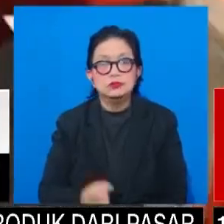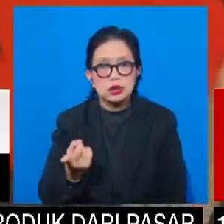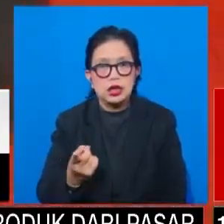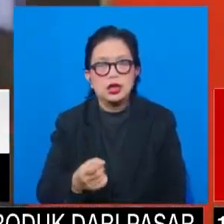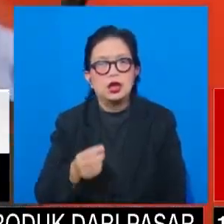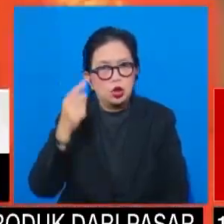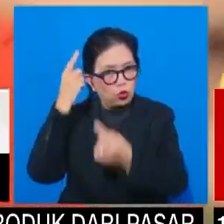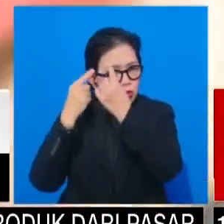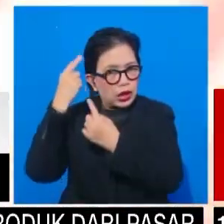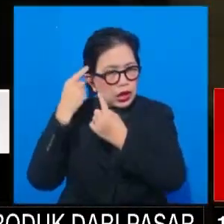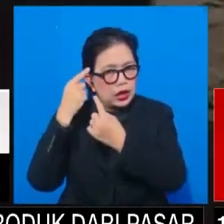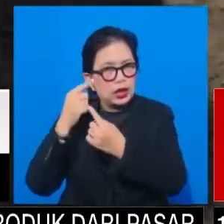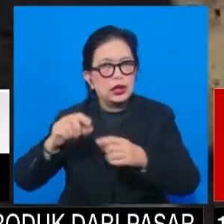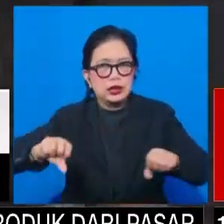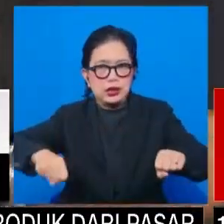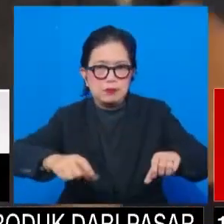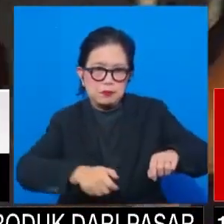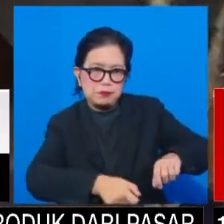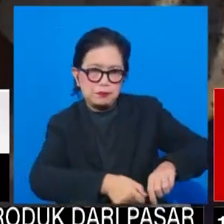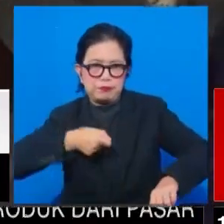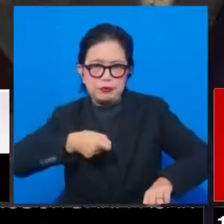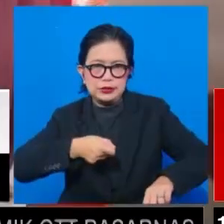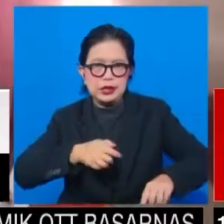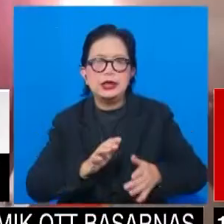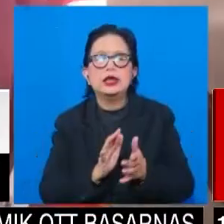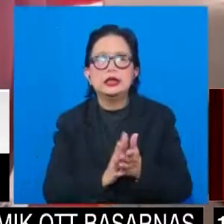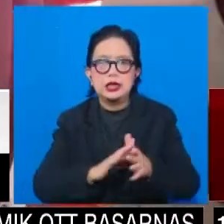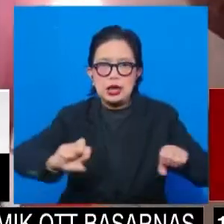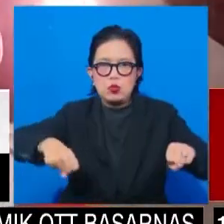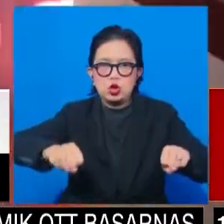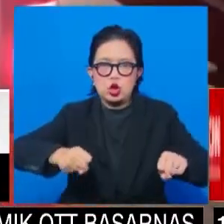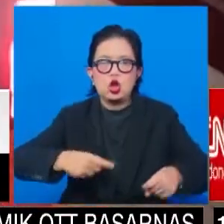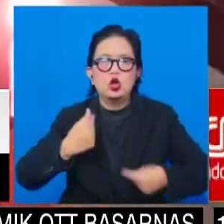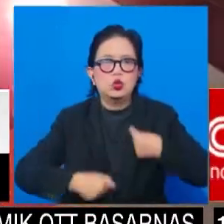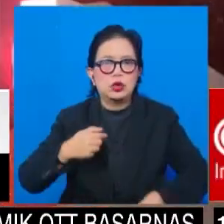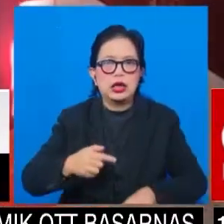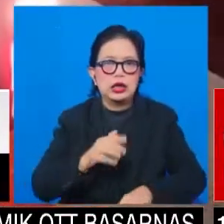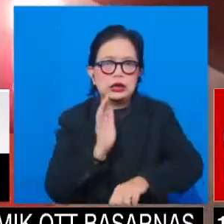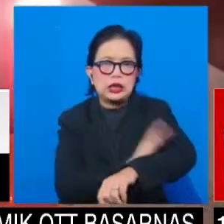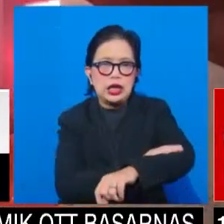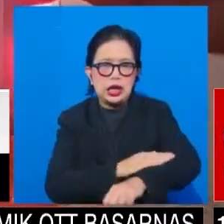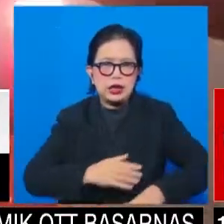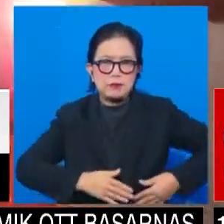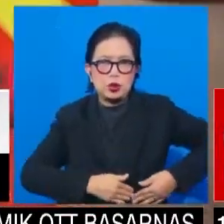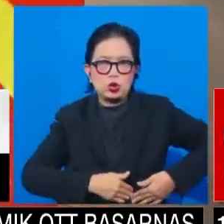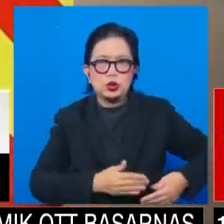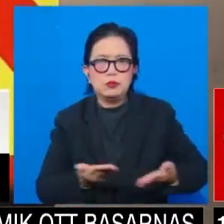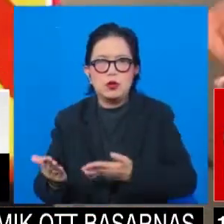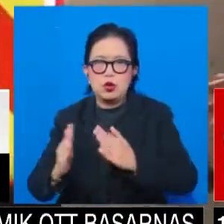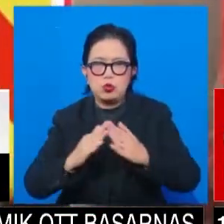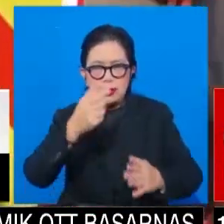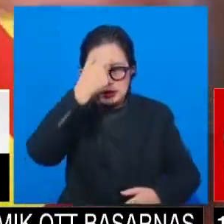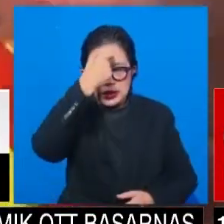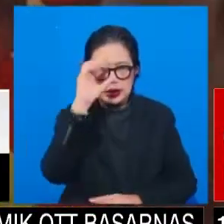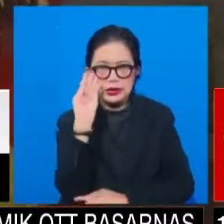sedangkan pengendara motor menderita luka di bagian tangan dan perut. Keduanya dibawa ke Rumah Sakit Pondok Kopi, Jakarta Timur. Kasus kecelakaan